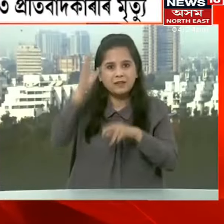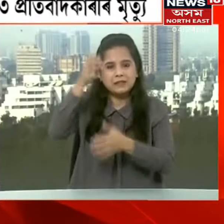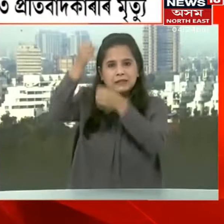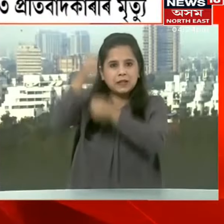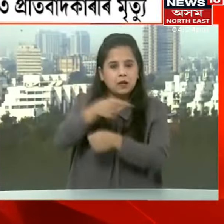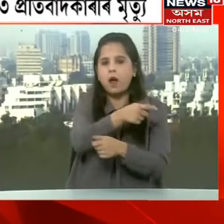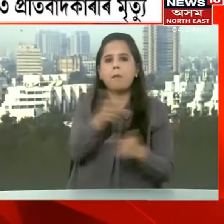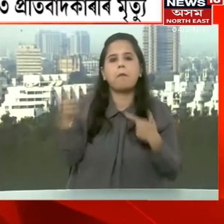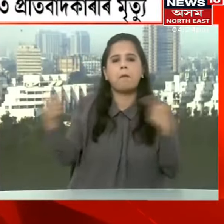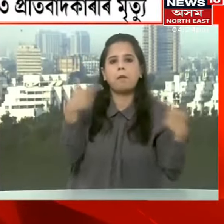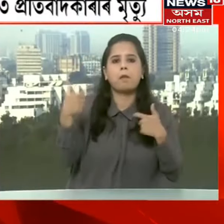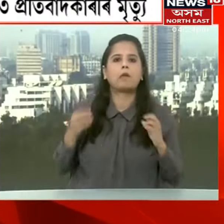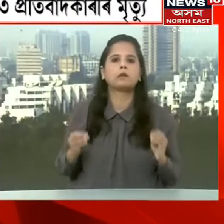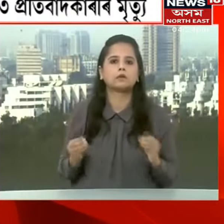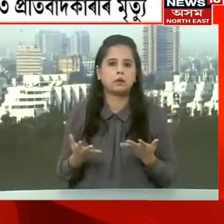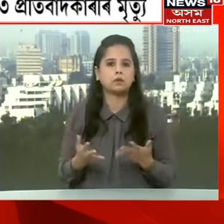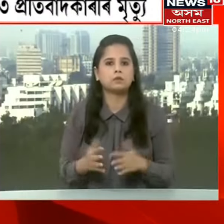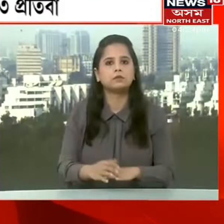की।